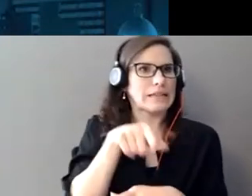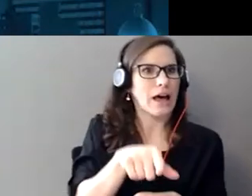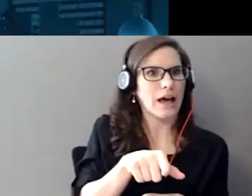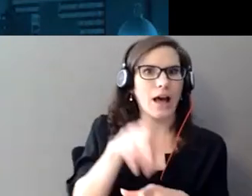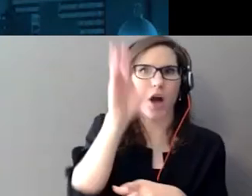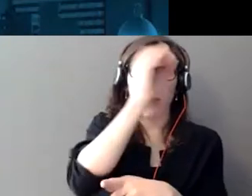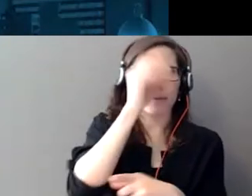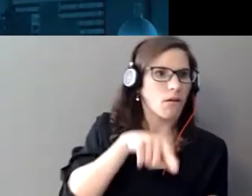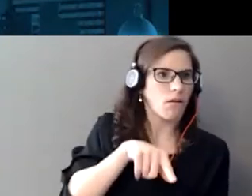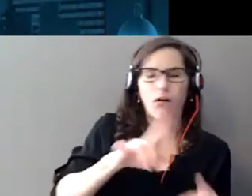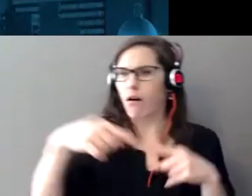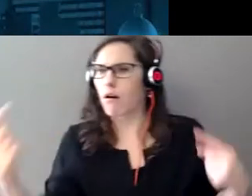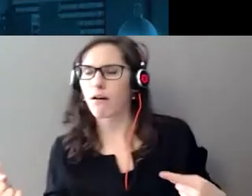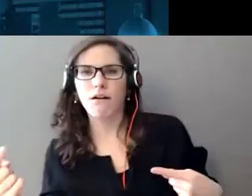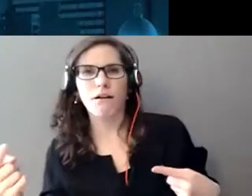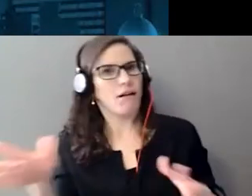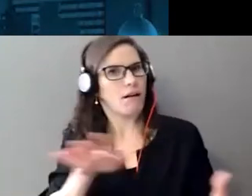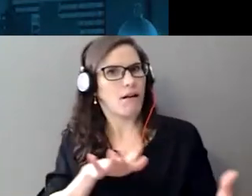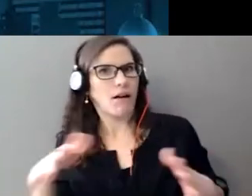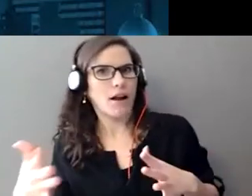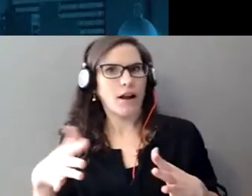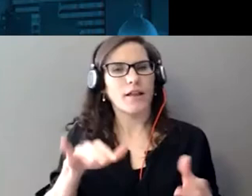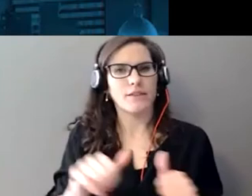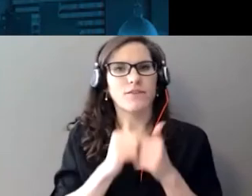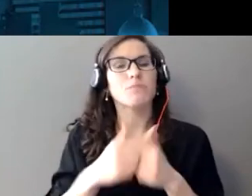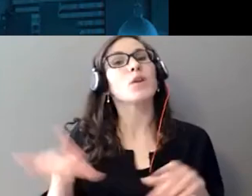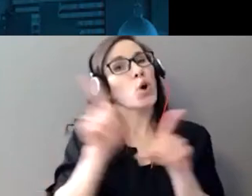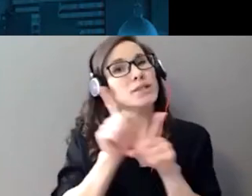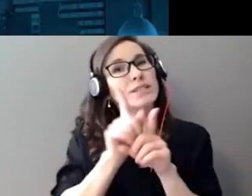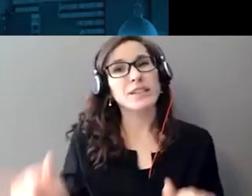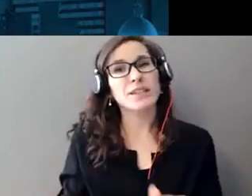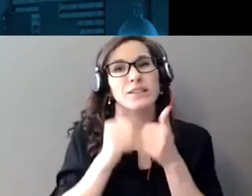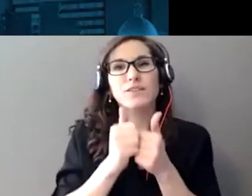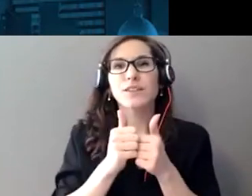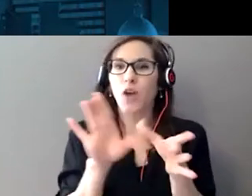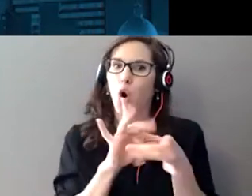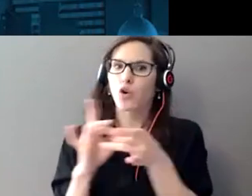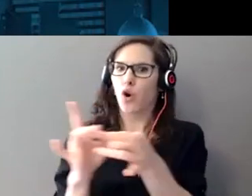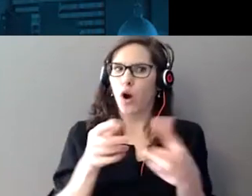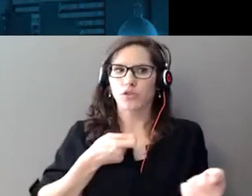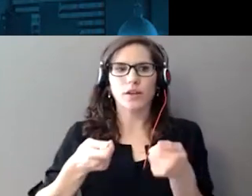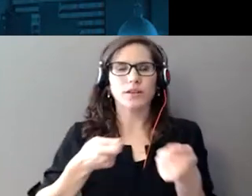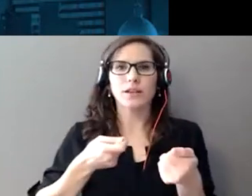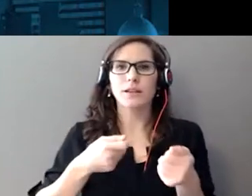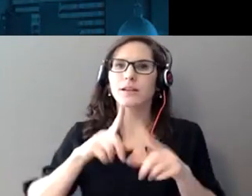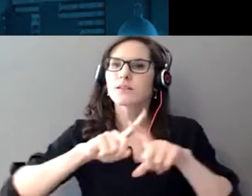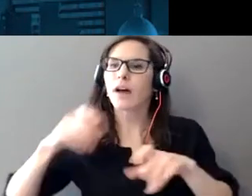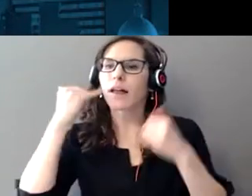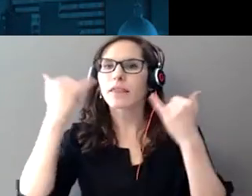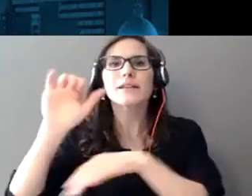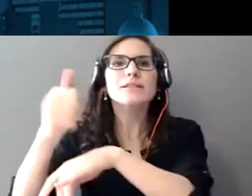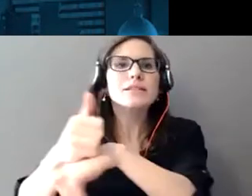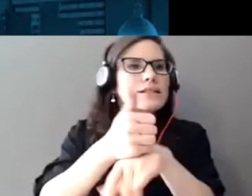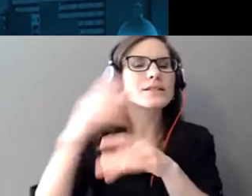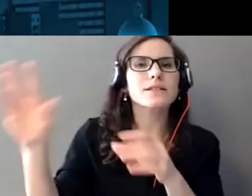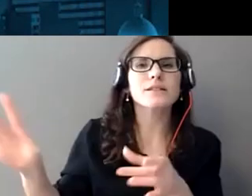autre il y a évidemment aussi le défi de coordonner toutes les initiatives qui se font autour de l'inclusion de